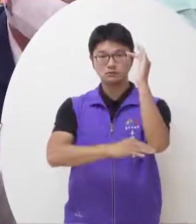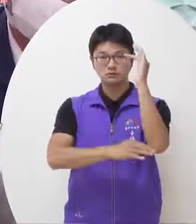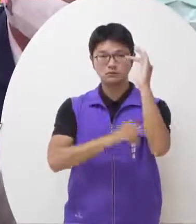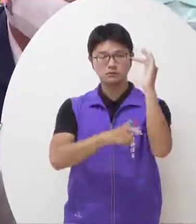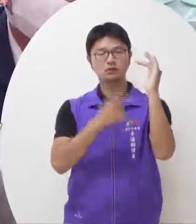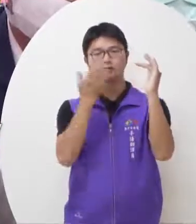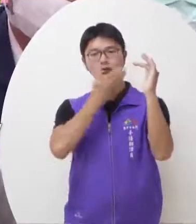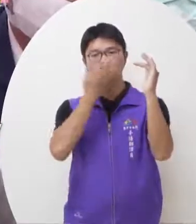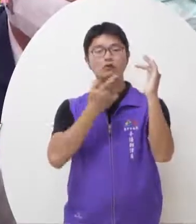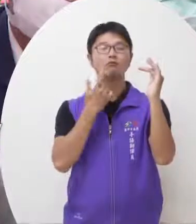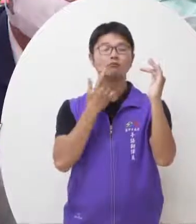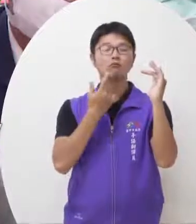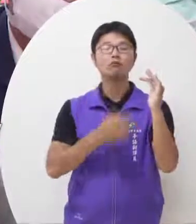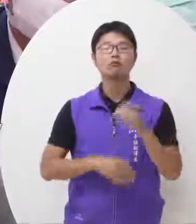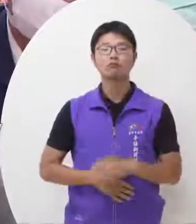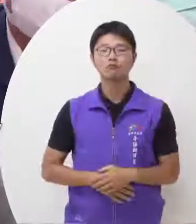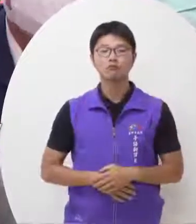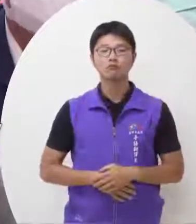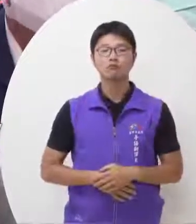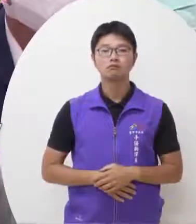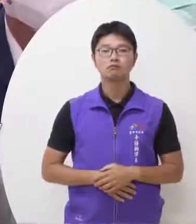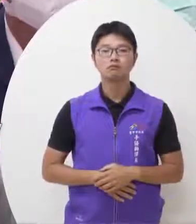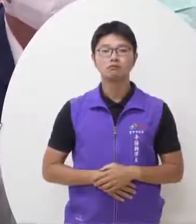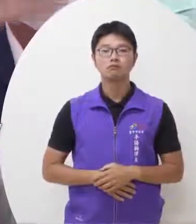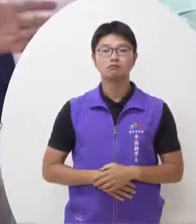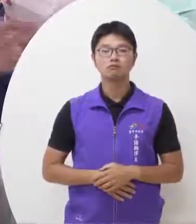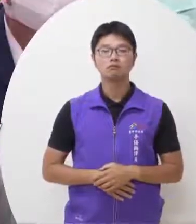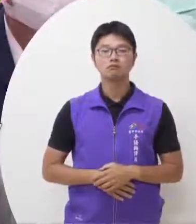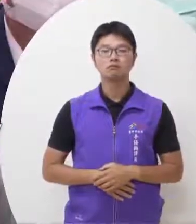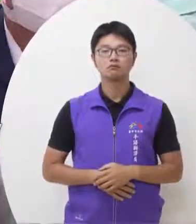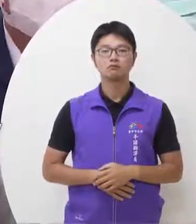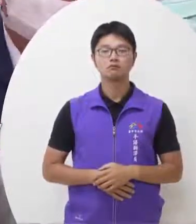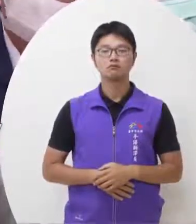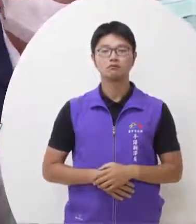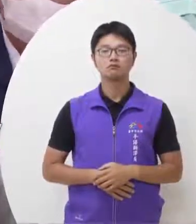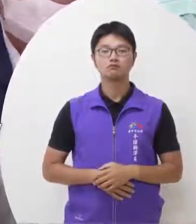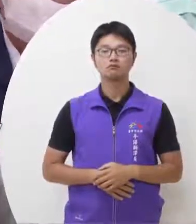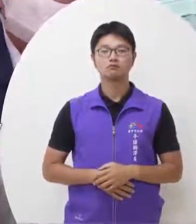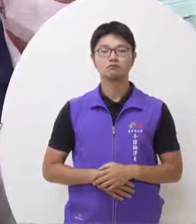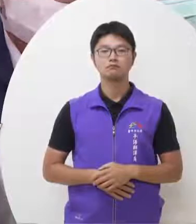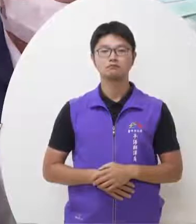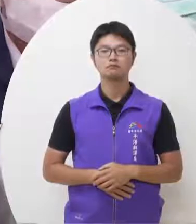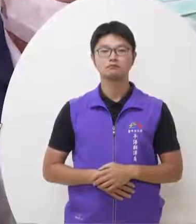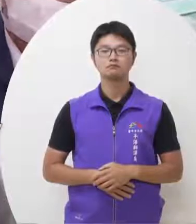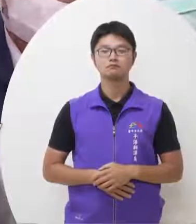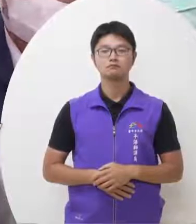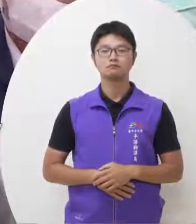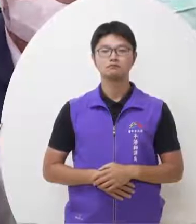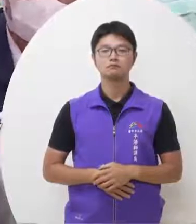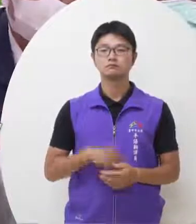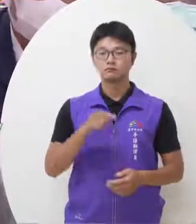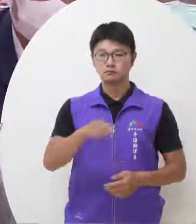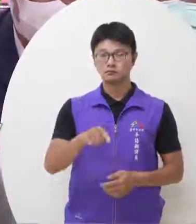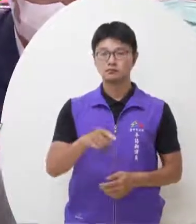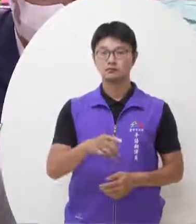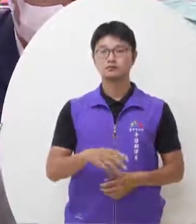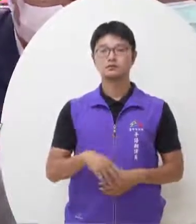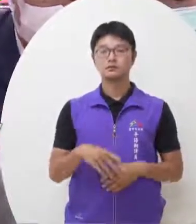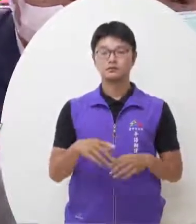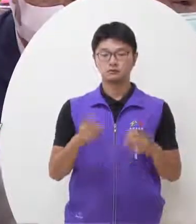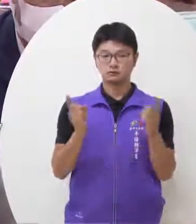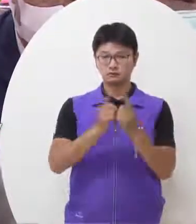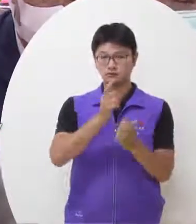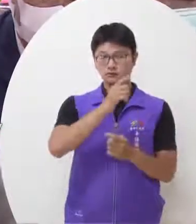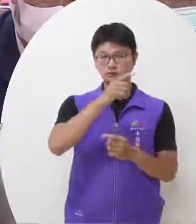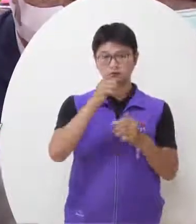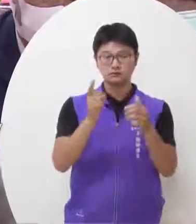水个是无啊啦。即已经发到佫倒位啊哩啦，发到房价咯已经占用着。